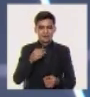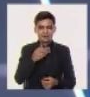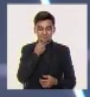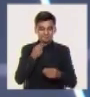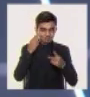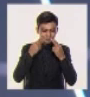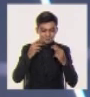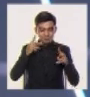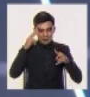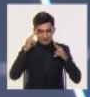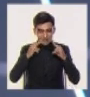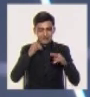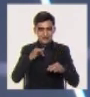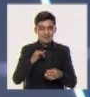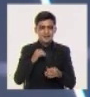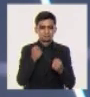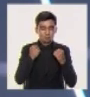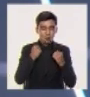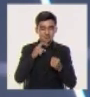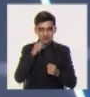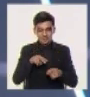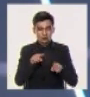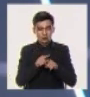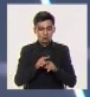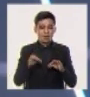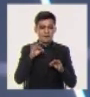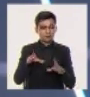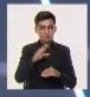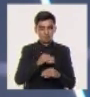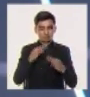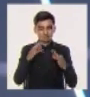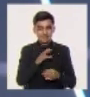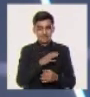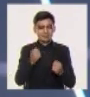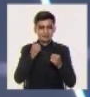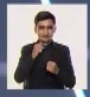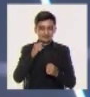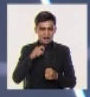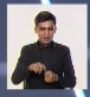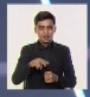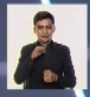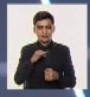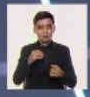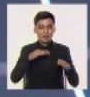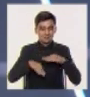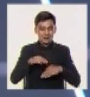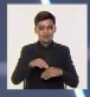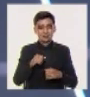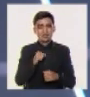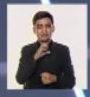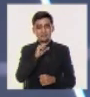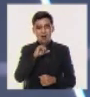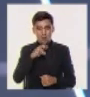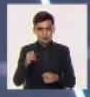красоты, парикмахерским, фитнес- и спортивно-оздоровительным центрам. Тренажерные залы, спа-салоны, бассейны и сауны также